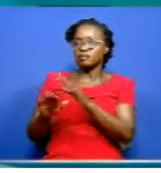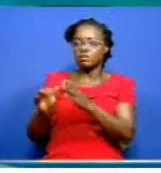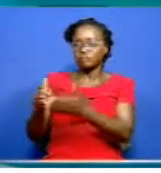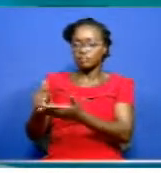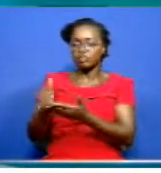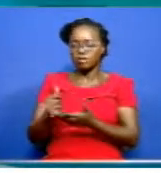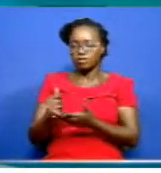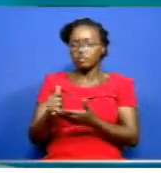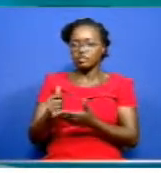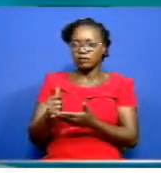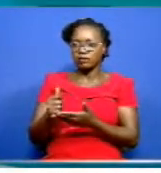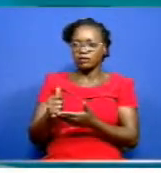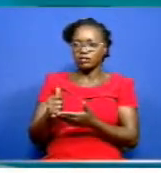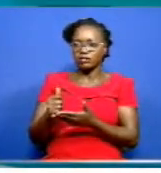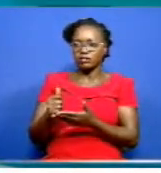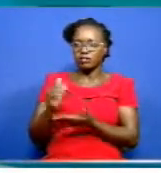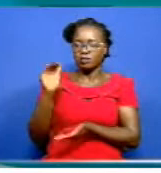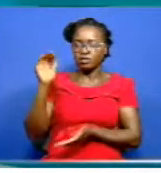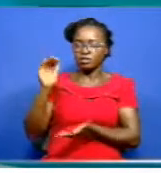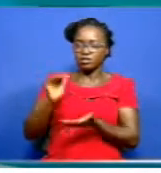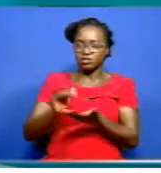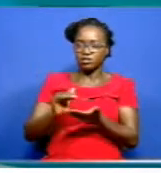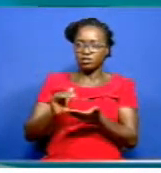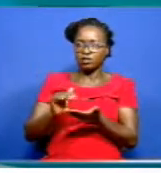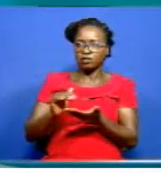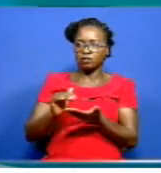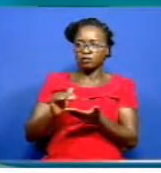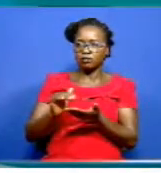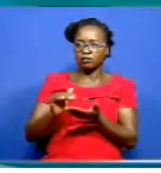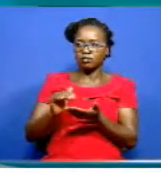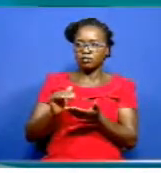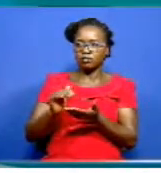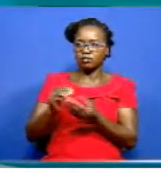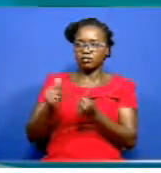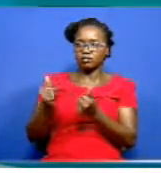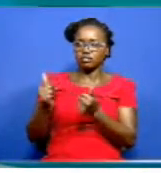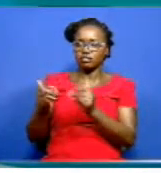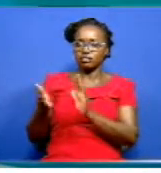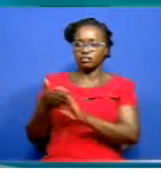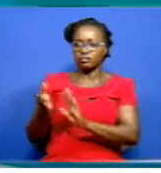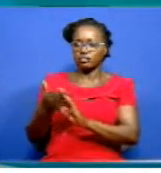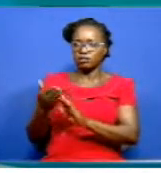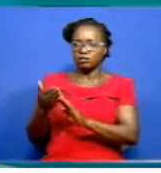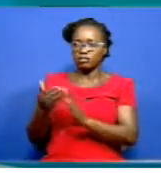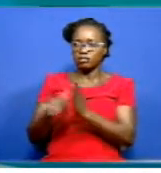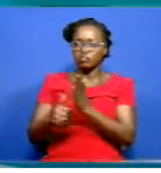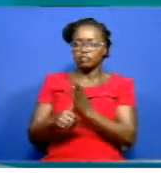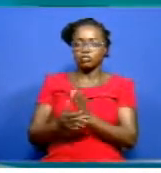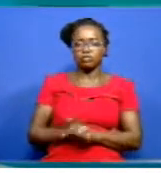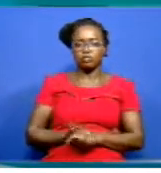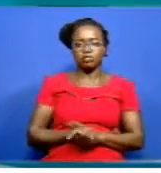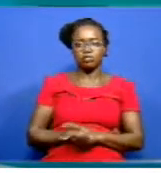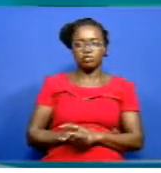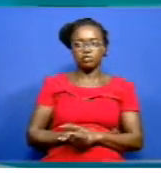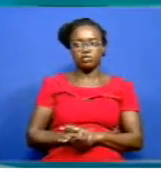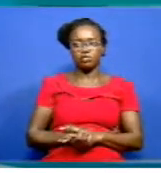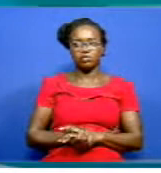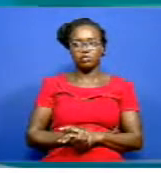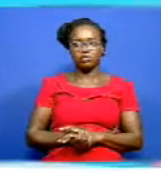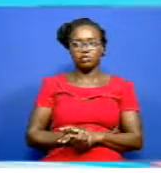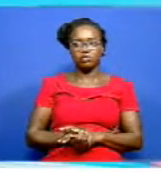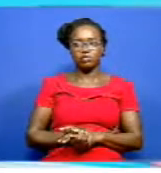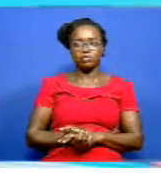zitakazomsaidia kupunguza ama kufika mwisho kwa haraka. Ndio. Nataka